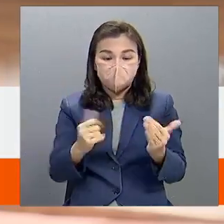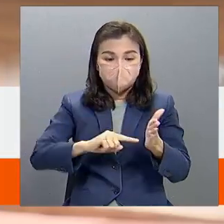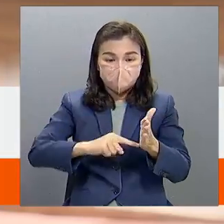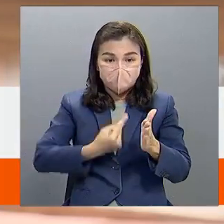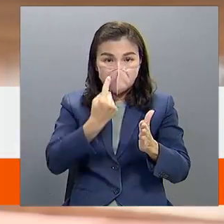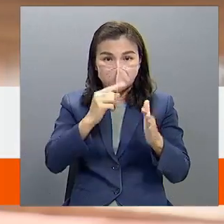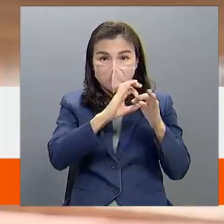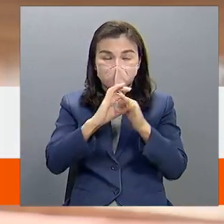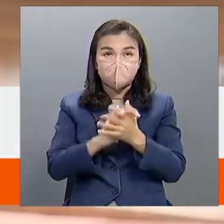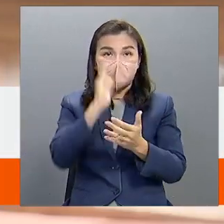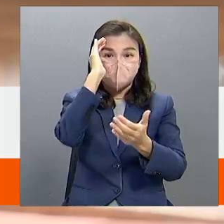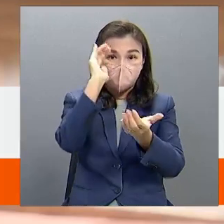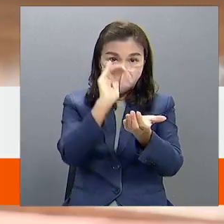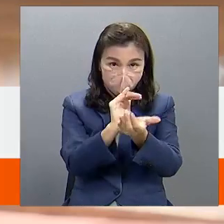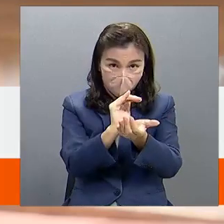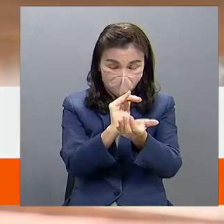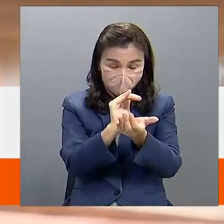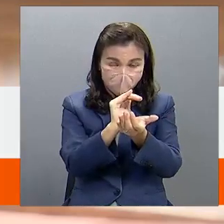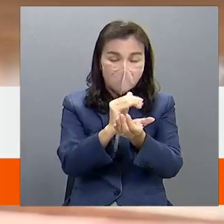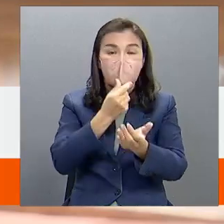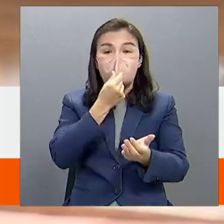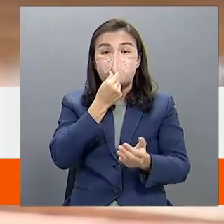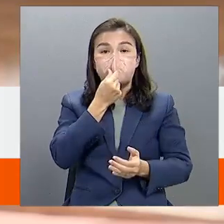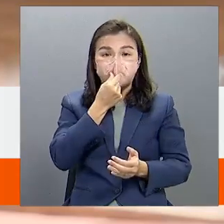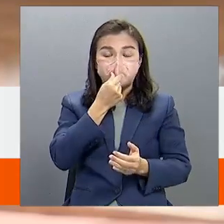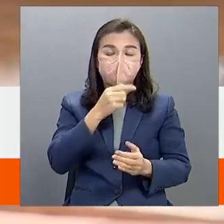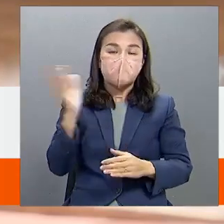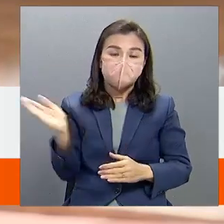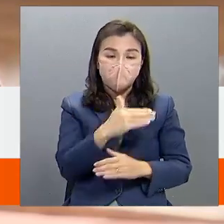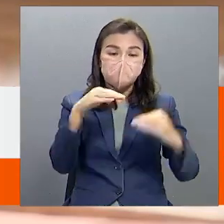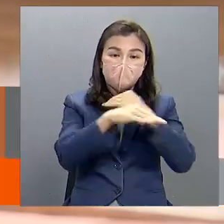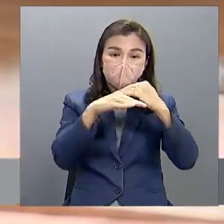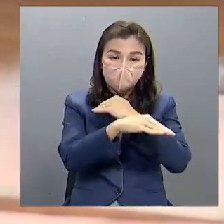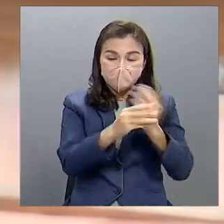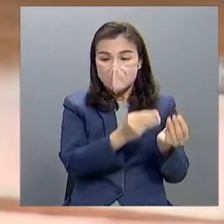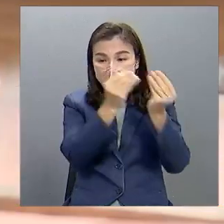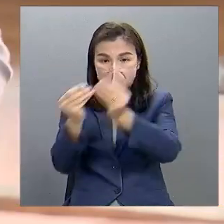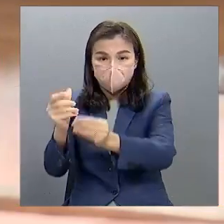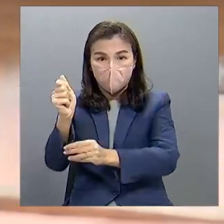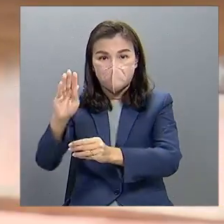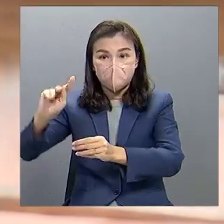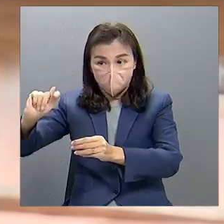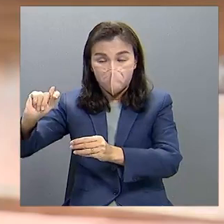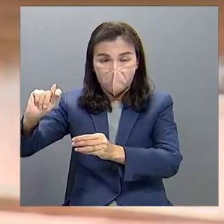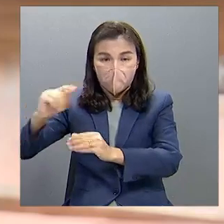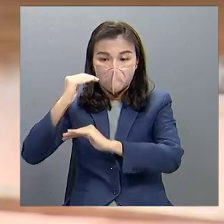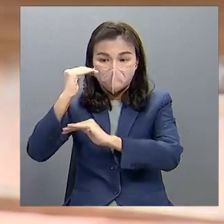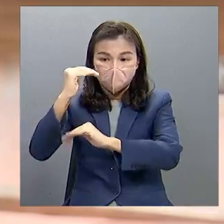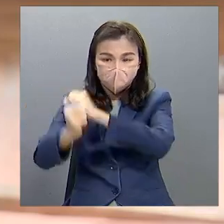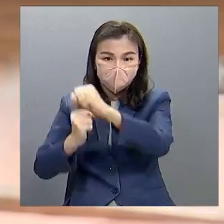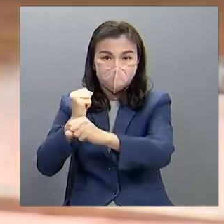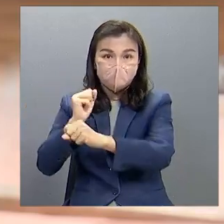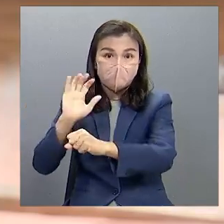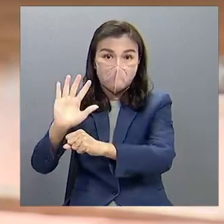ำรวจจราจรไปให้องค์กรปกครองส่วนท้องถิ่นขนาดใหญ่ภายใน5ปีค่ะเนื่องจากว่ามีการส่งสัญญาณจากพรรคพลังประชารั